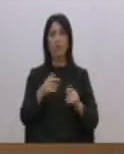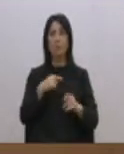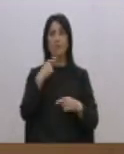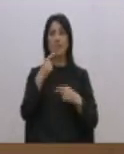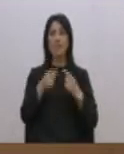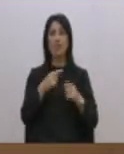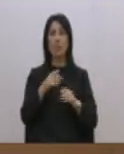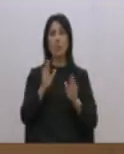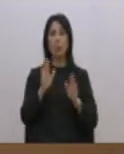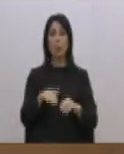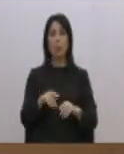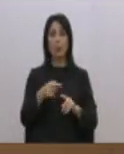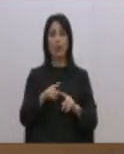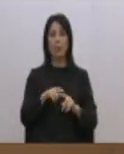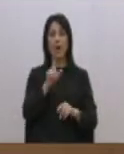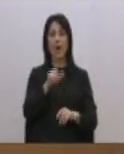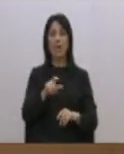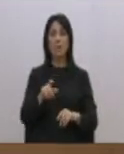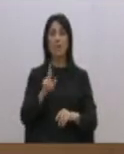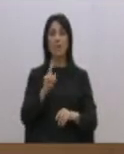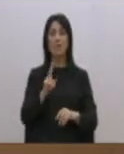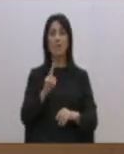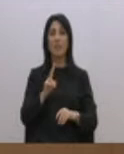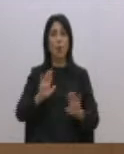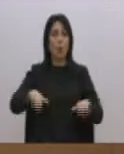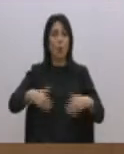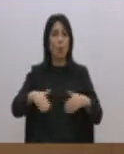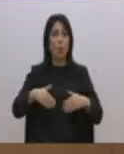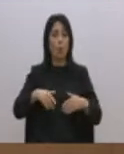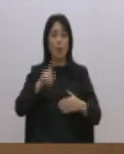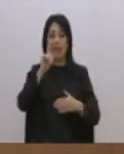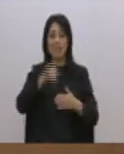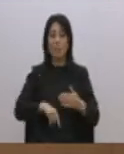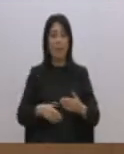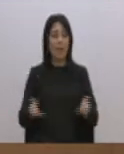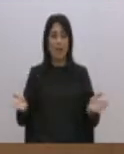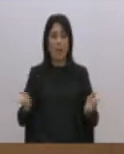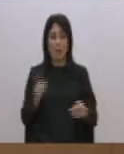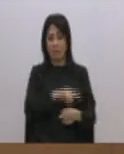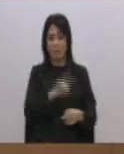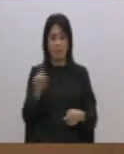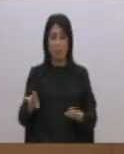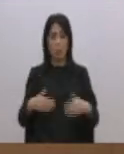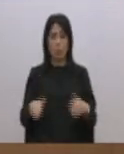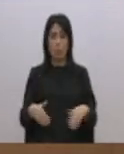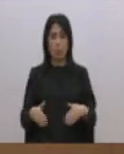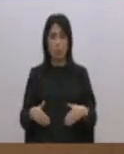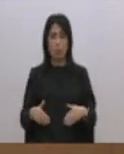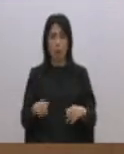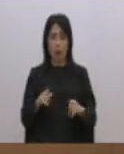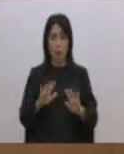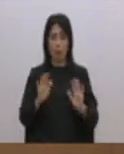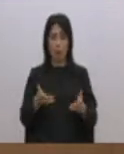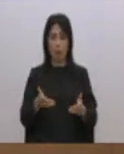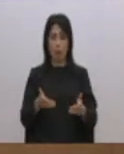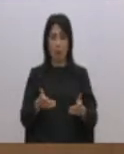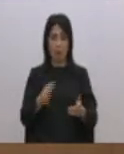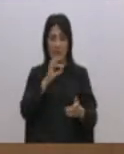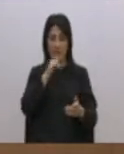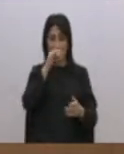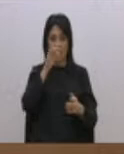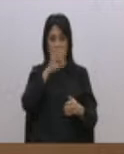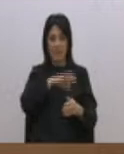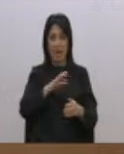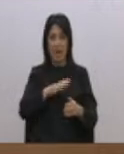ვსაუბრობ, რომ იმ ადამიანებზე, რომლებსაც არ აქვთ რელიგიური აღსარებლობა, Vrat, da, am șept hoași, verți argibluben,